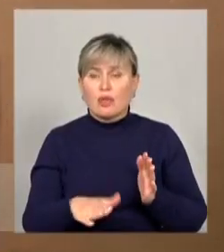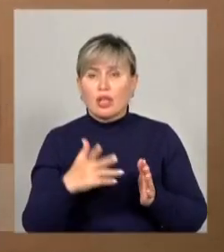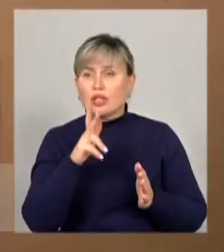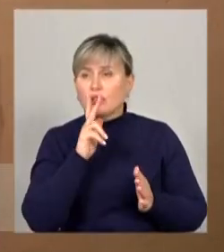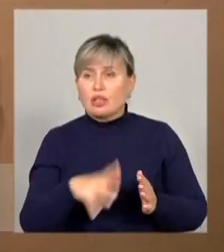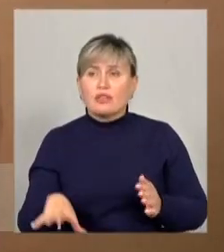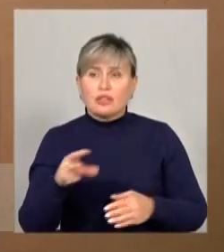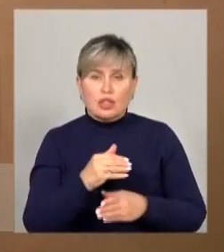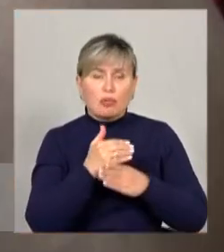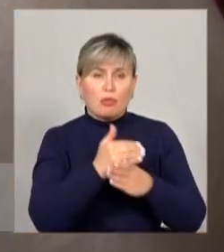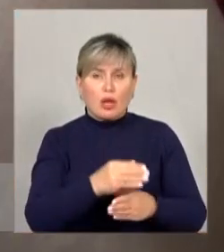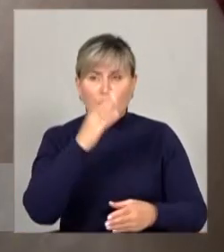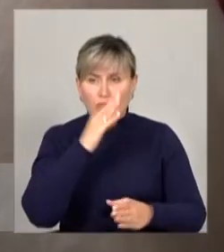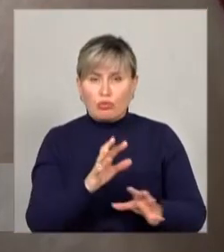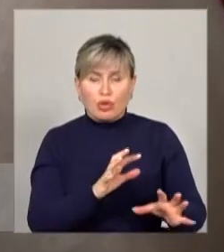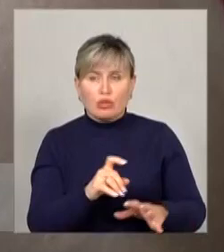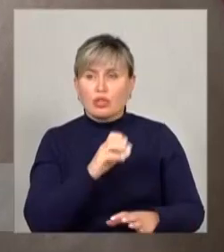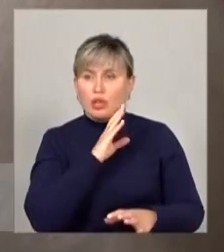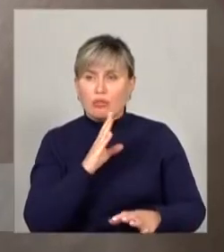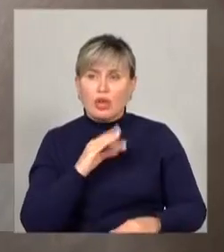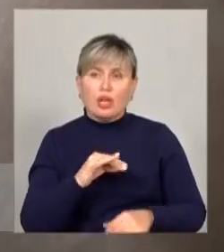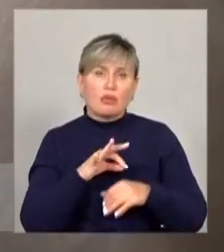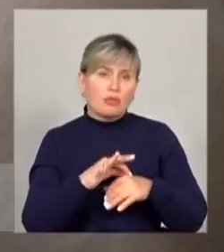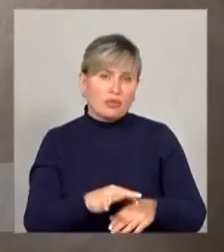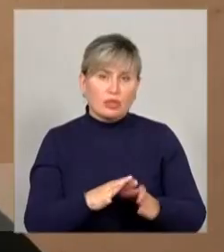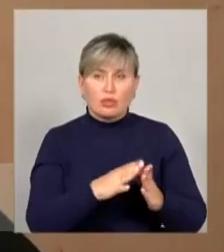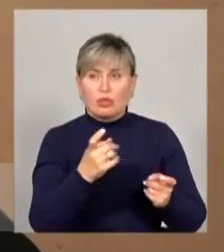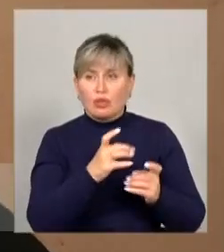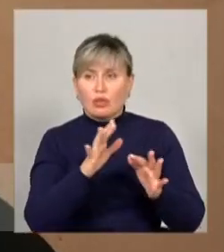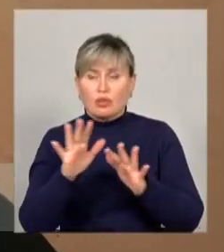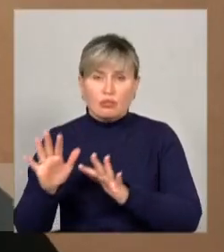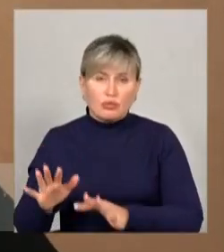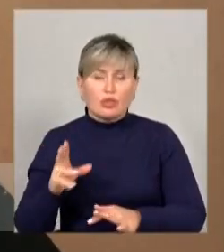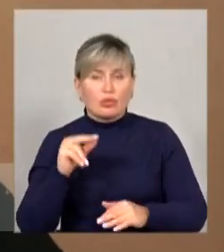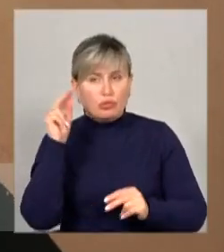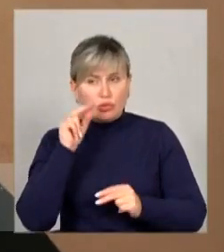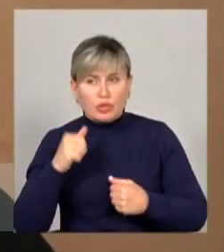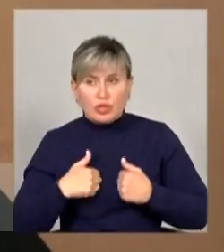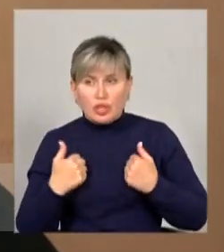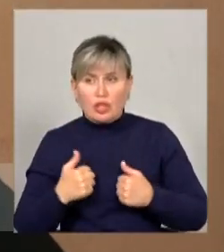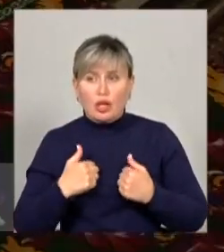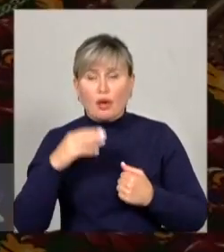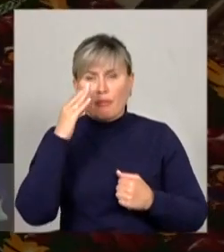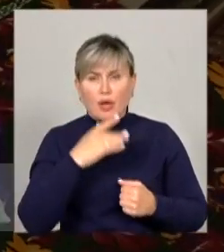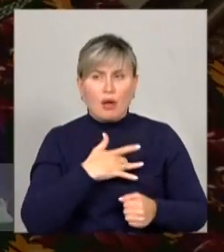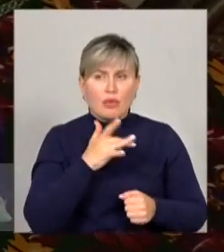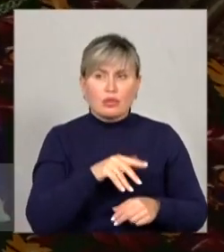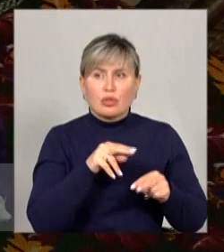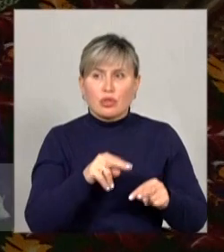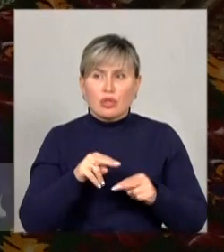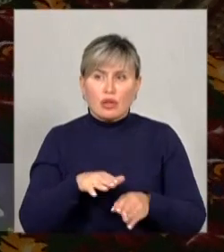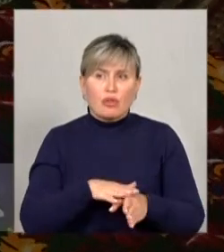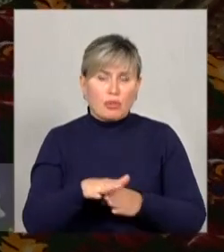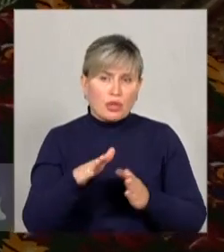Все они помогают отцу ухаживать за мамой и вести быт. При этом стараются не отставать от школьной программы. Их папа строго контролирует